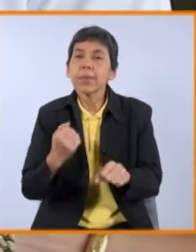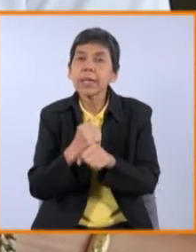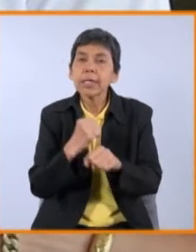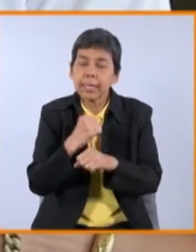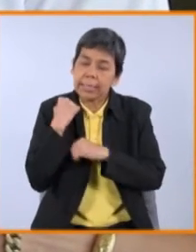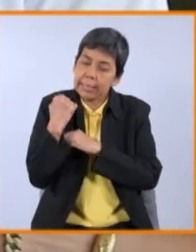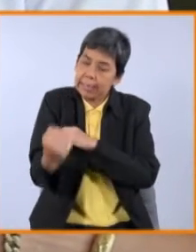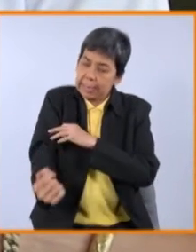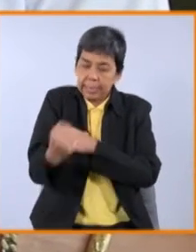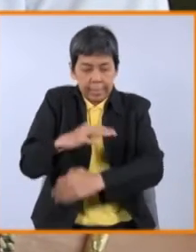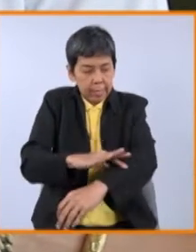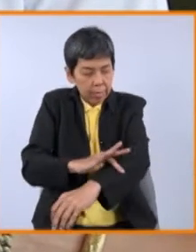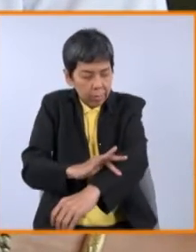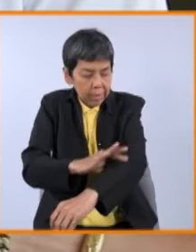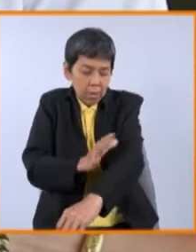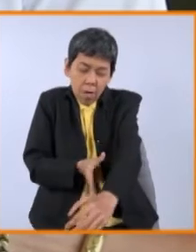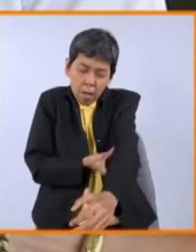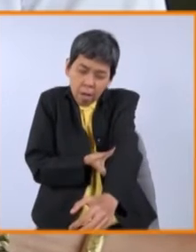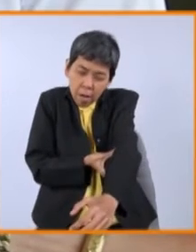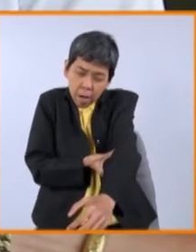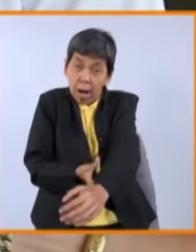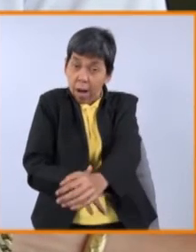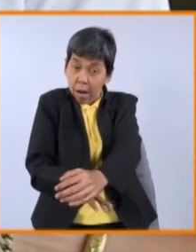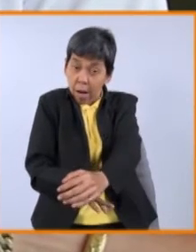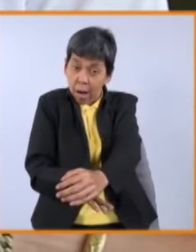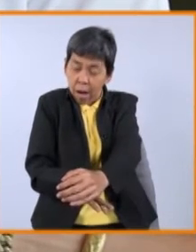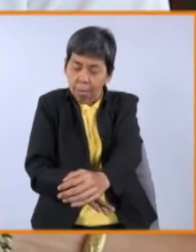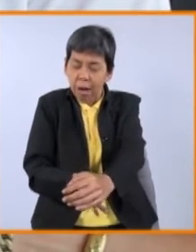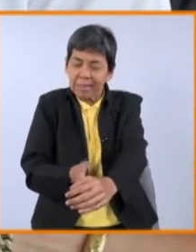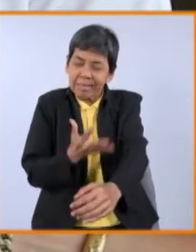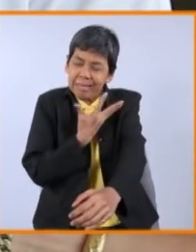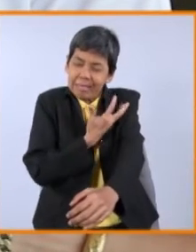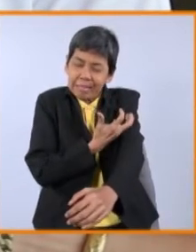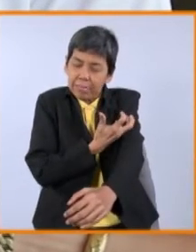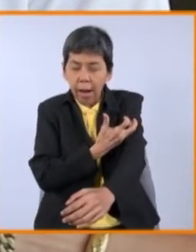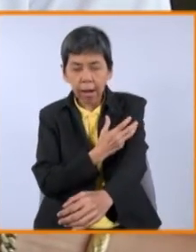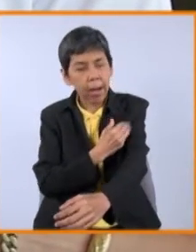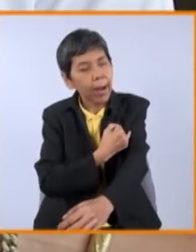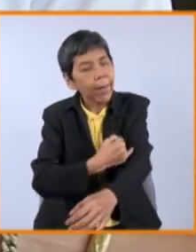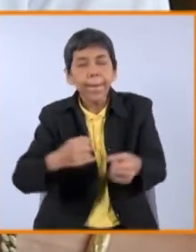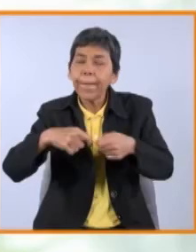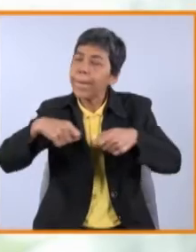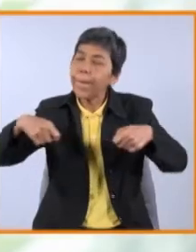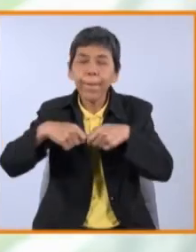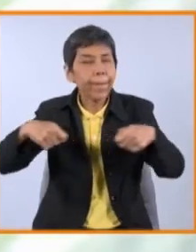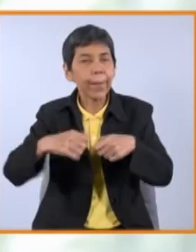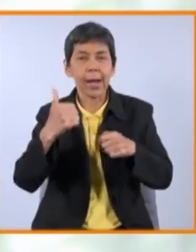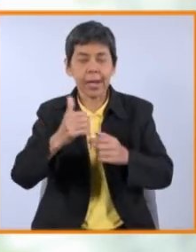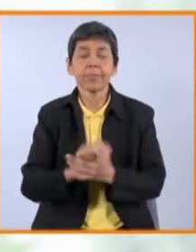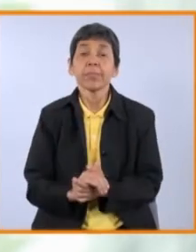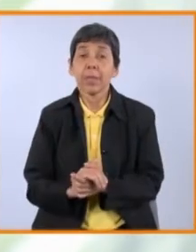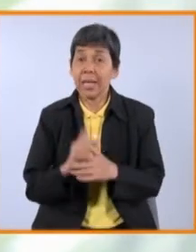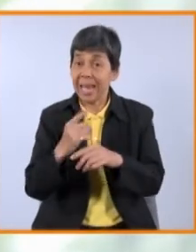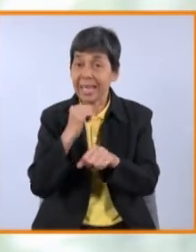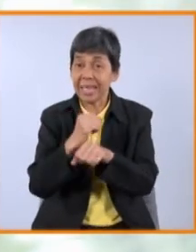ายืดแล้วก็กดจุดแล้วร่างกายก็เปลี่ยนคำสั่งจากที่สั่งให้กล้ามเนื้อตึงเนี่ยกลายเป็นหย่อนเพียงแต่ว่าตอน